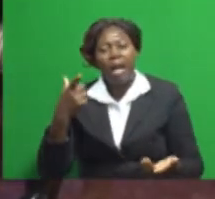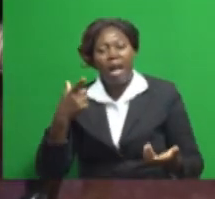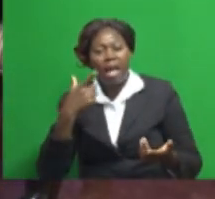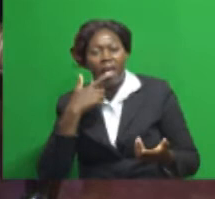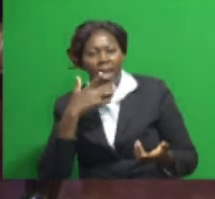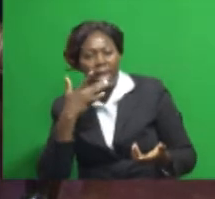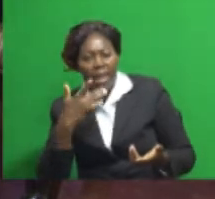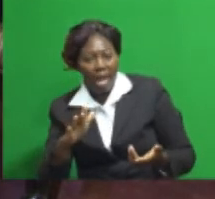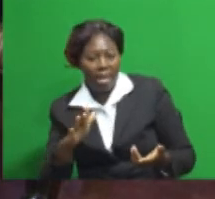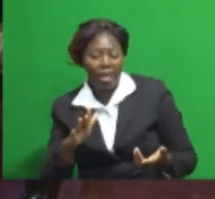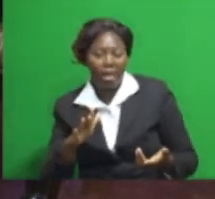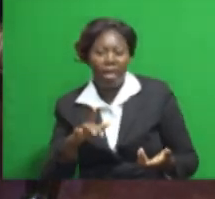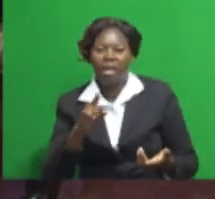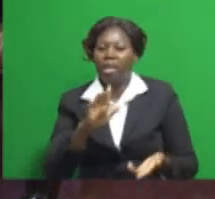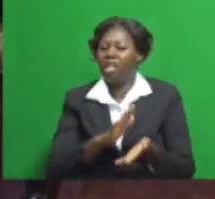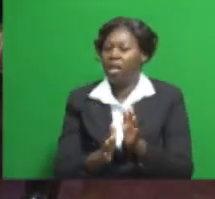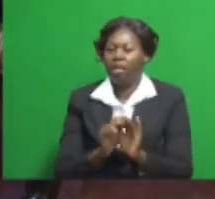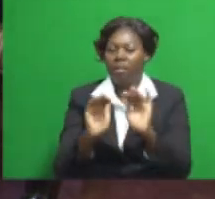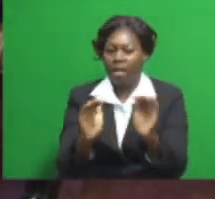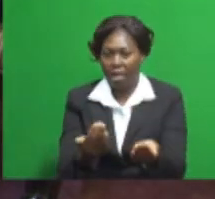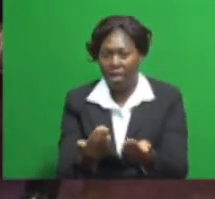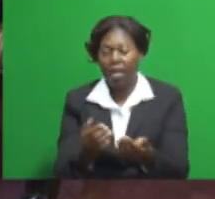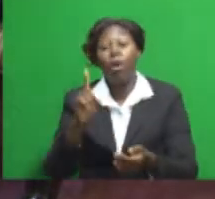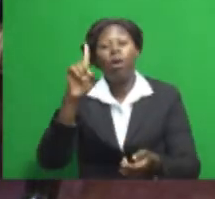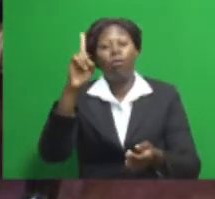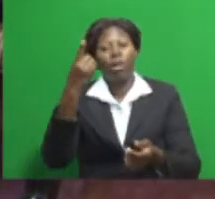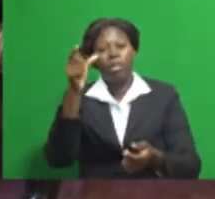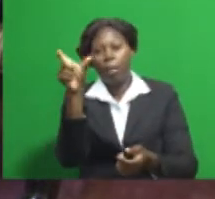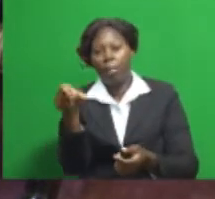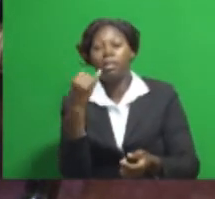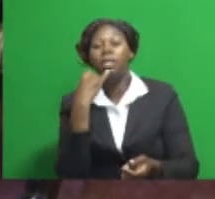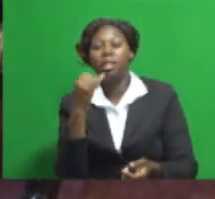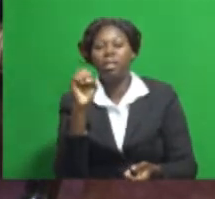ainzi Stefan. Stefan uyo kuna mabasa.